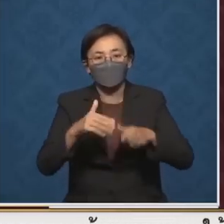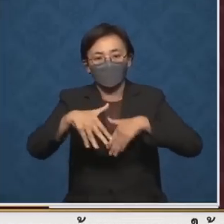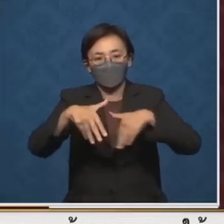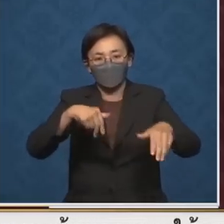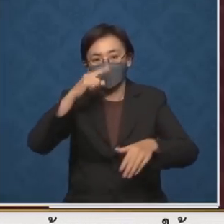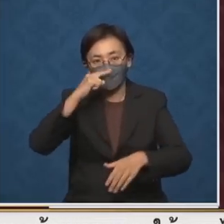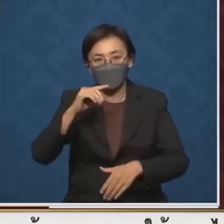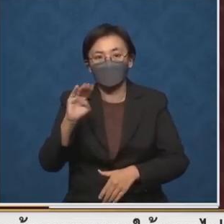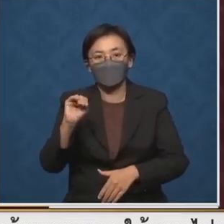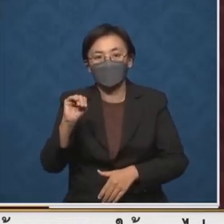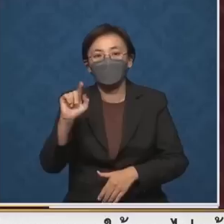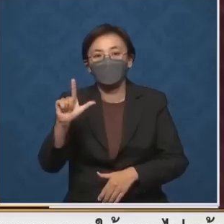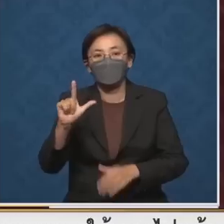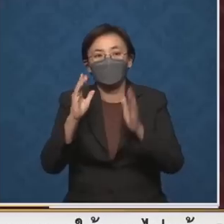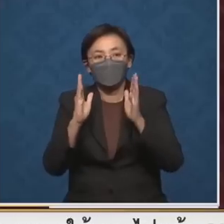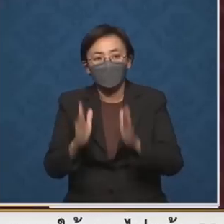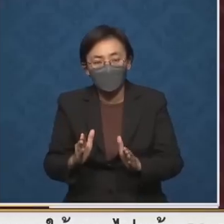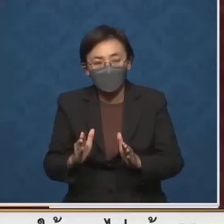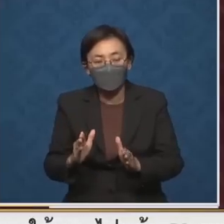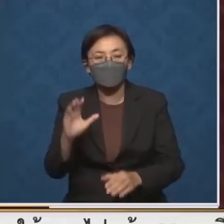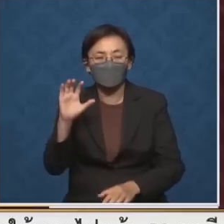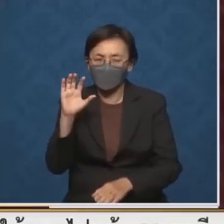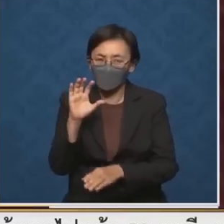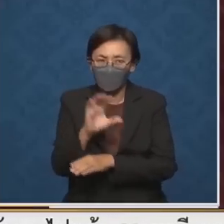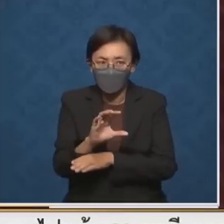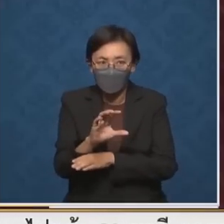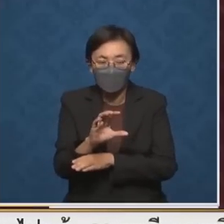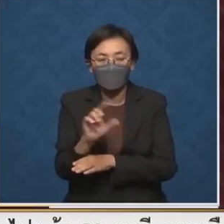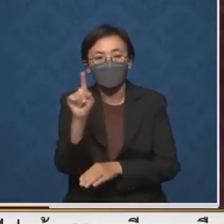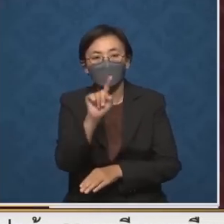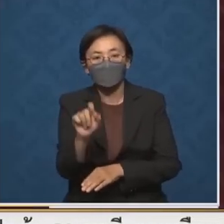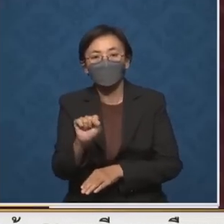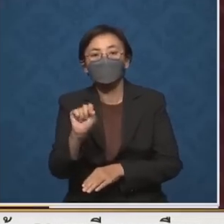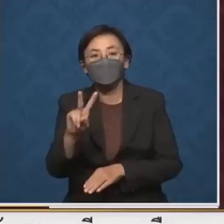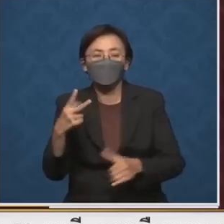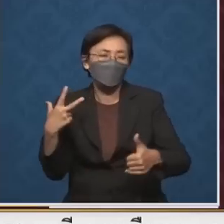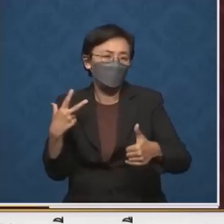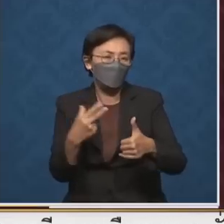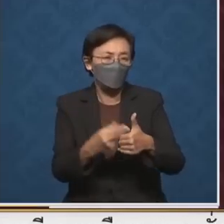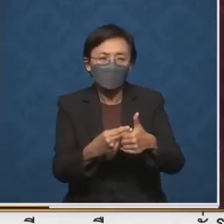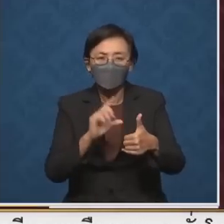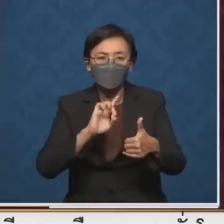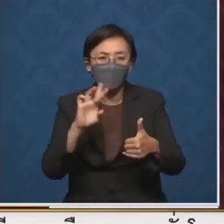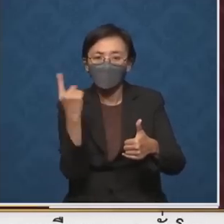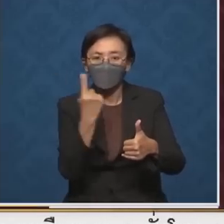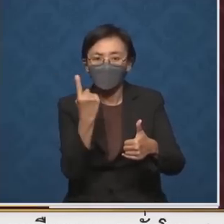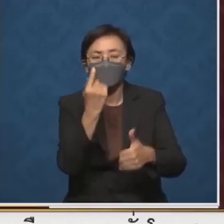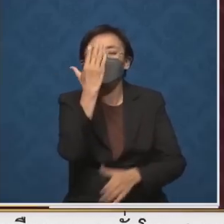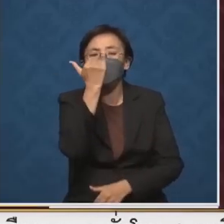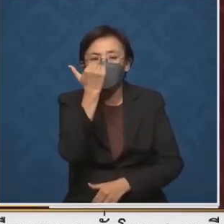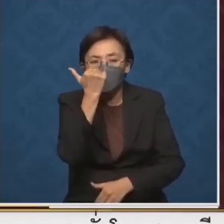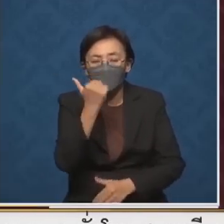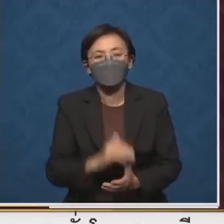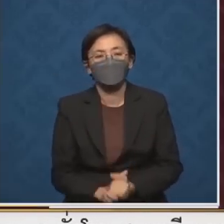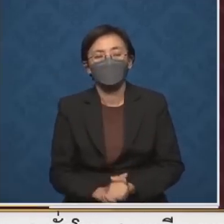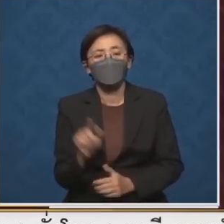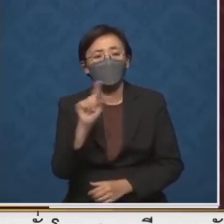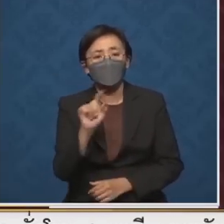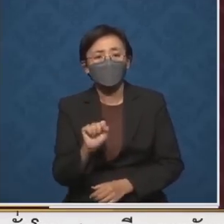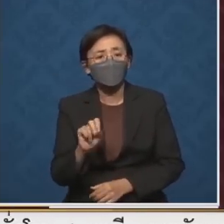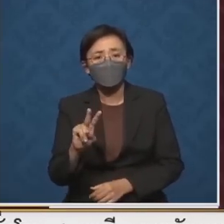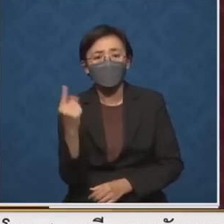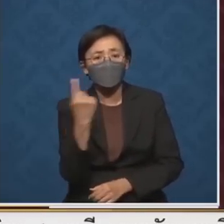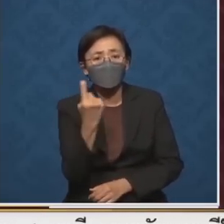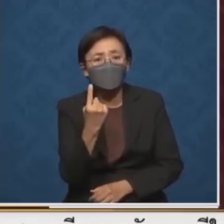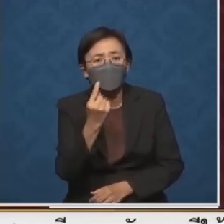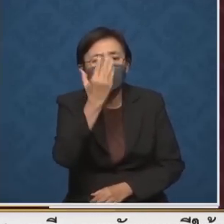ล้านคนต้องถูกบังคับฉีดวัคซินอแวกเพียงอี่ห้อเดียวทำไมเขาไมไดฉ